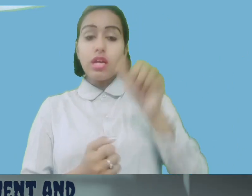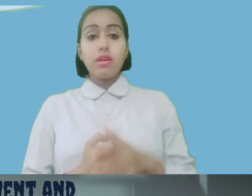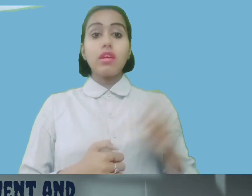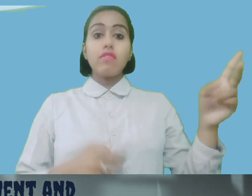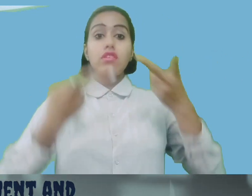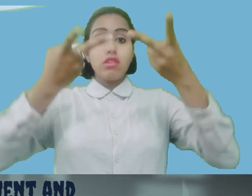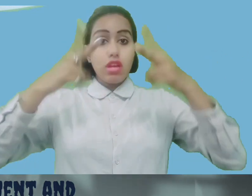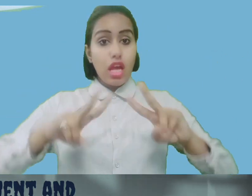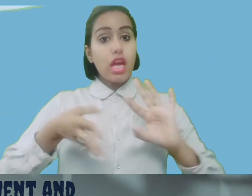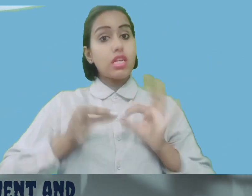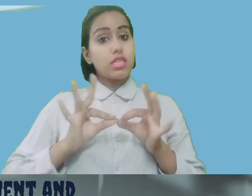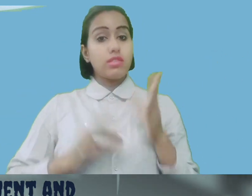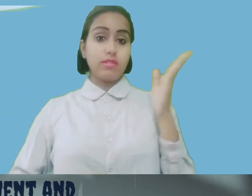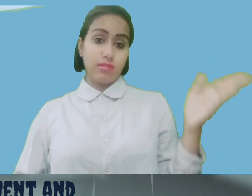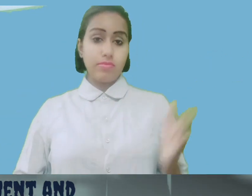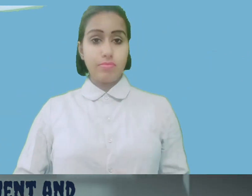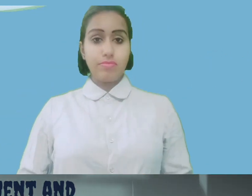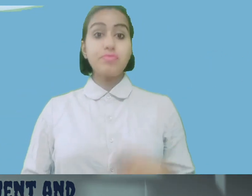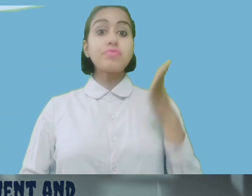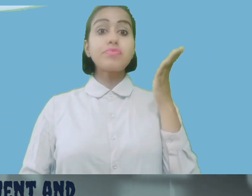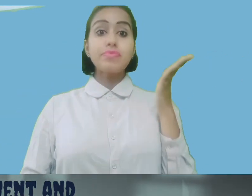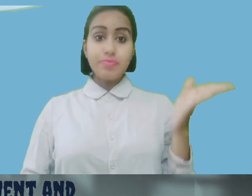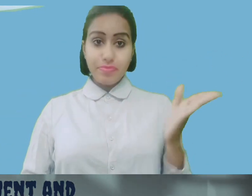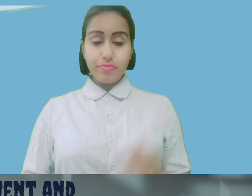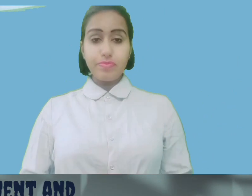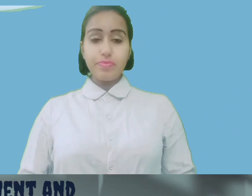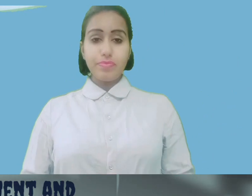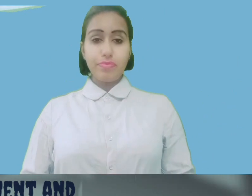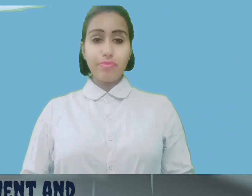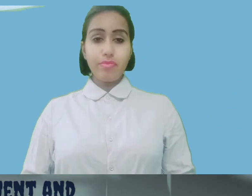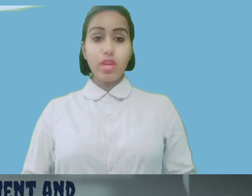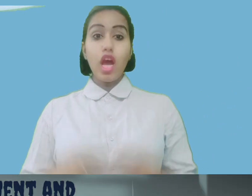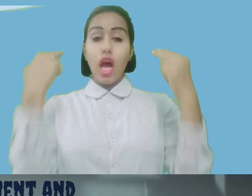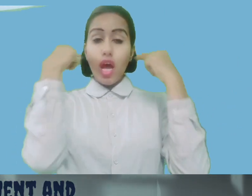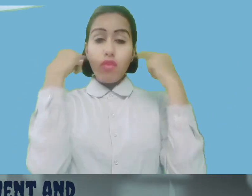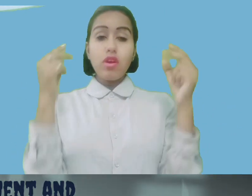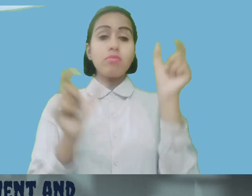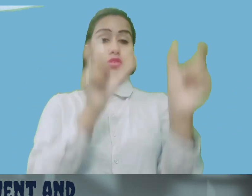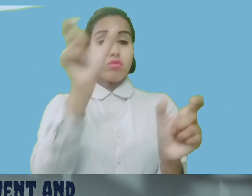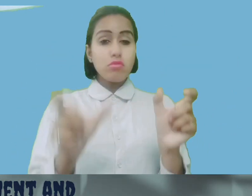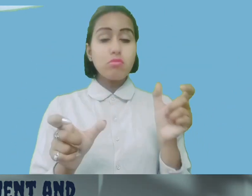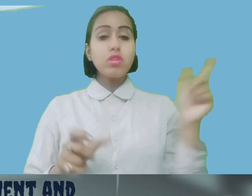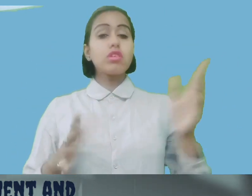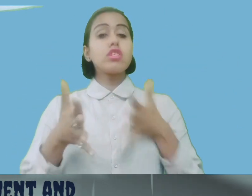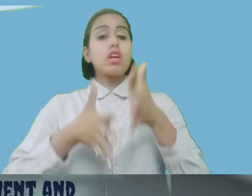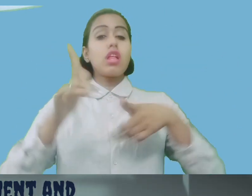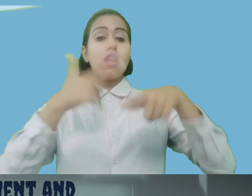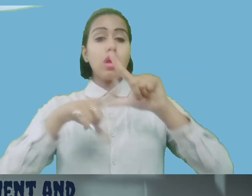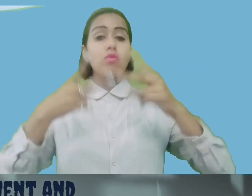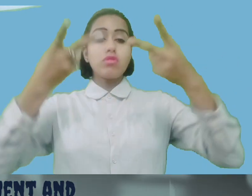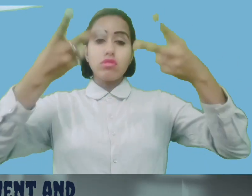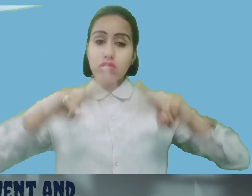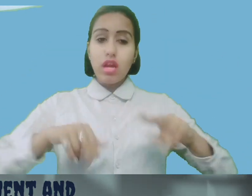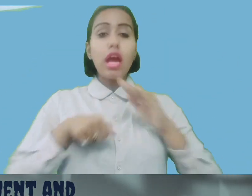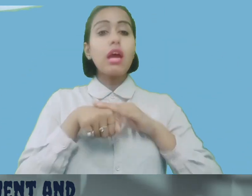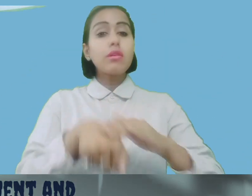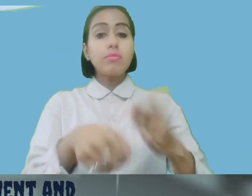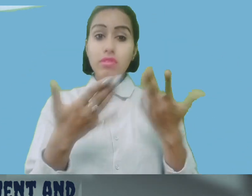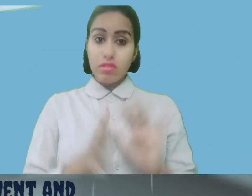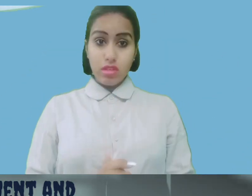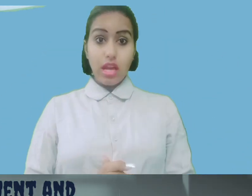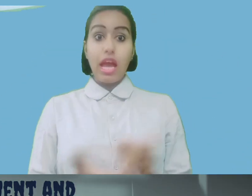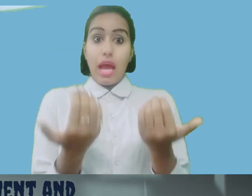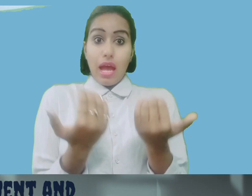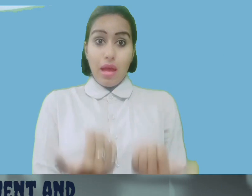अनुवाद किया है। यहाँ तक कि देश के केंद्रीय मंत्री हैं जो वर्तमान में, उनकी भी ये अनुवादक रह चुकी हैं। तो इनका स्वागत